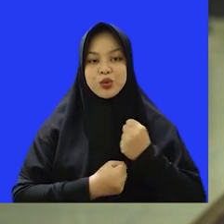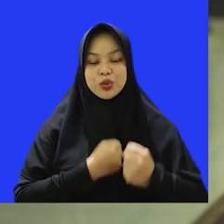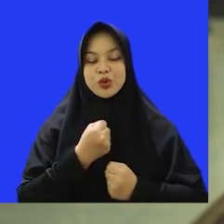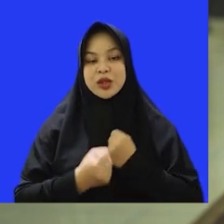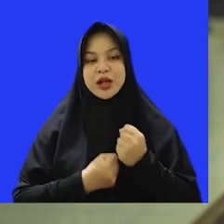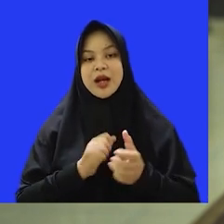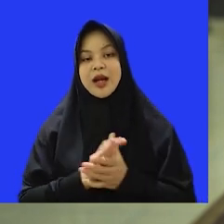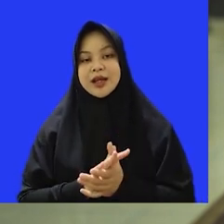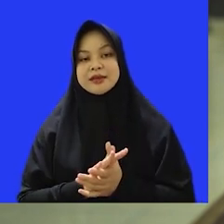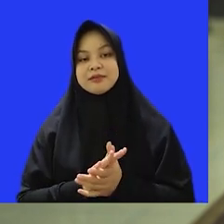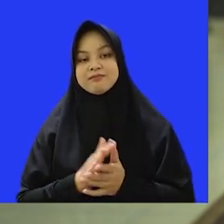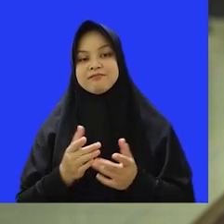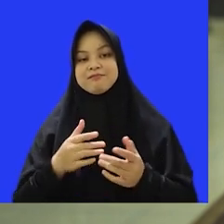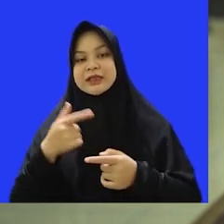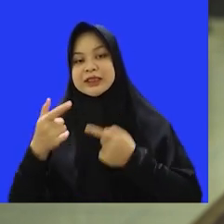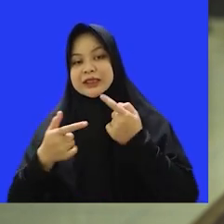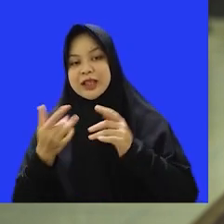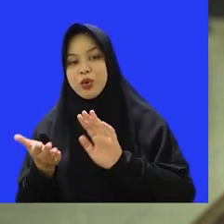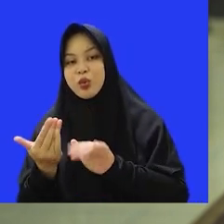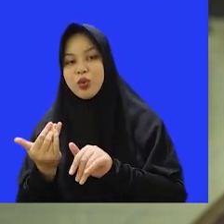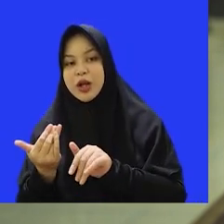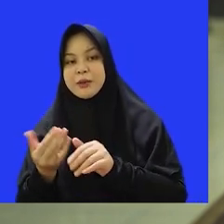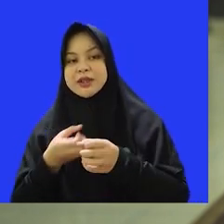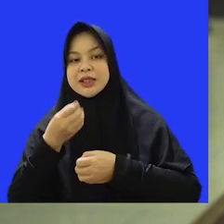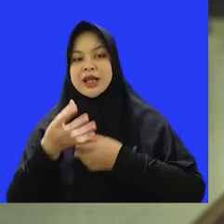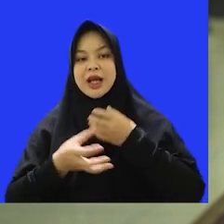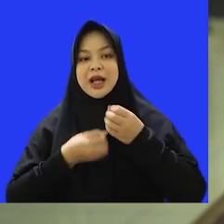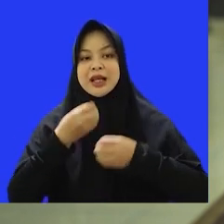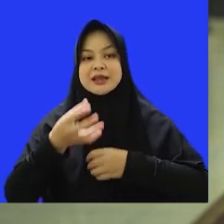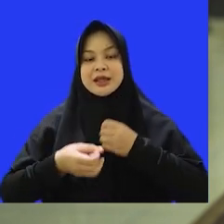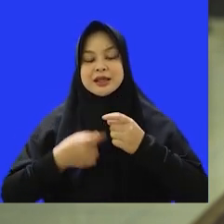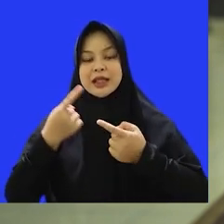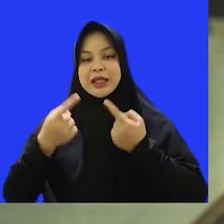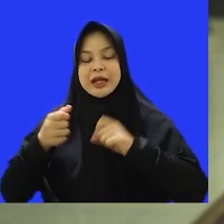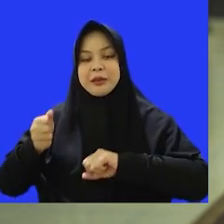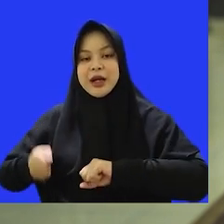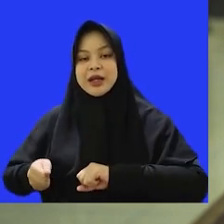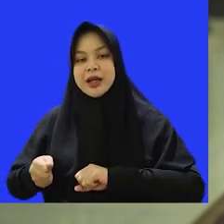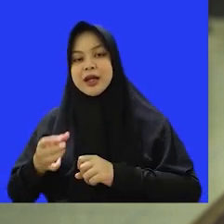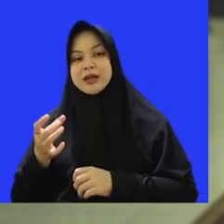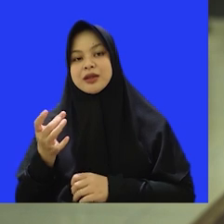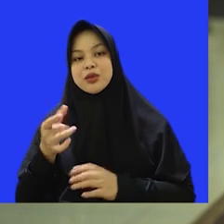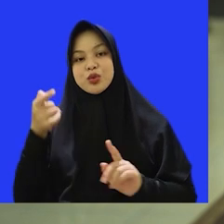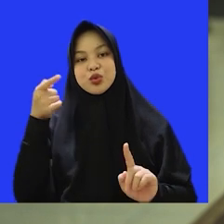ulang, menjelaskan duduk perkara di pengadilan. Tujuannya adalah